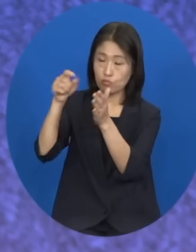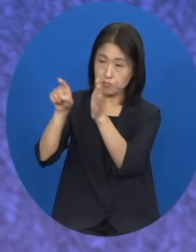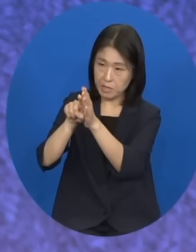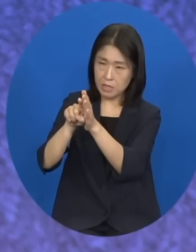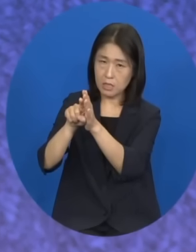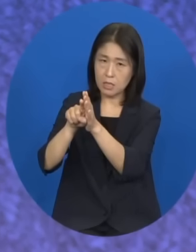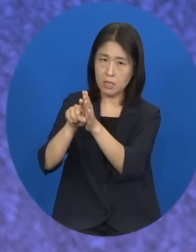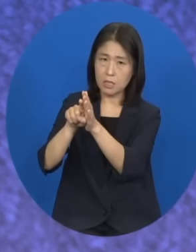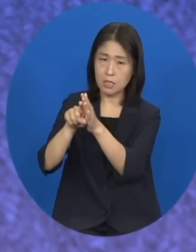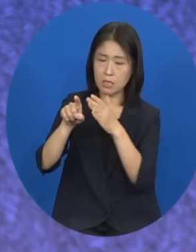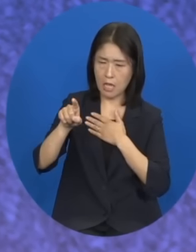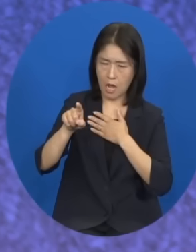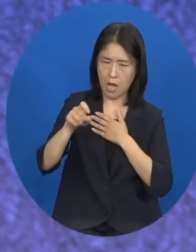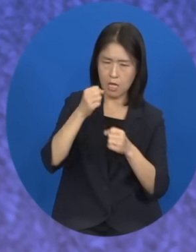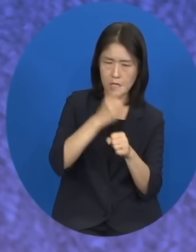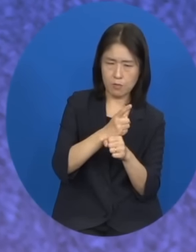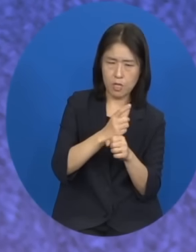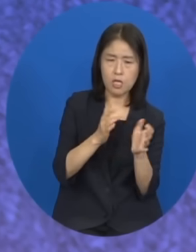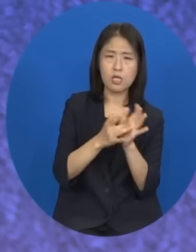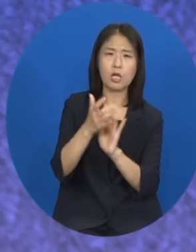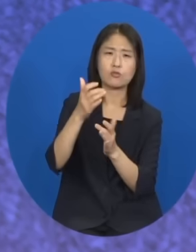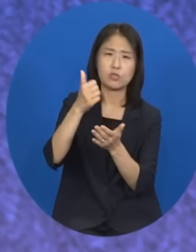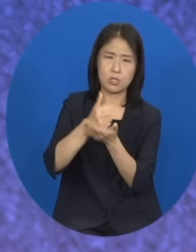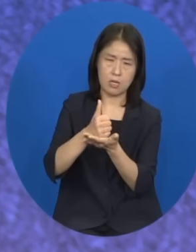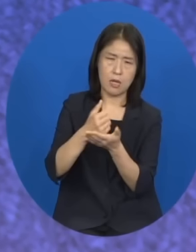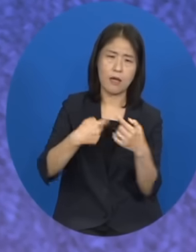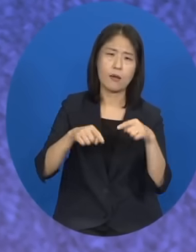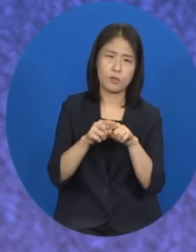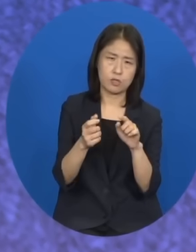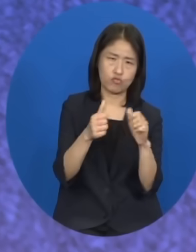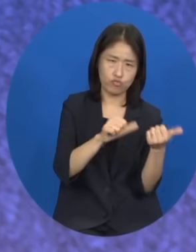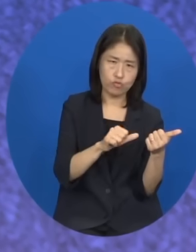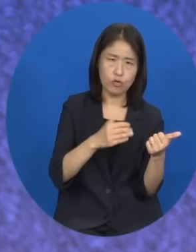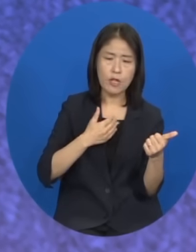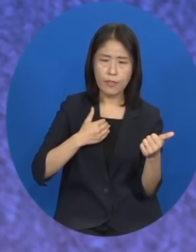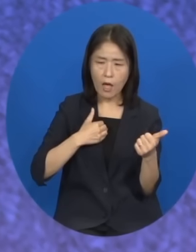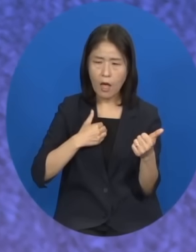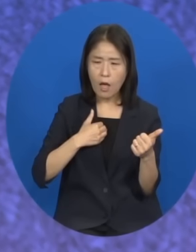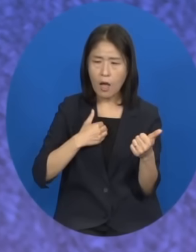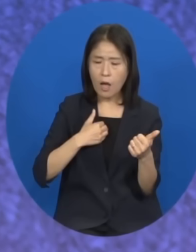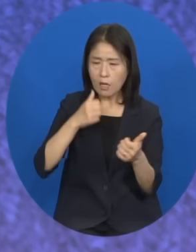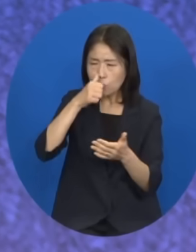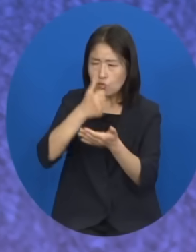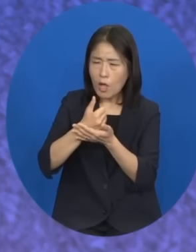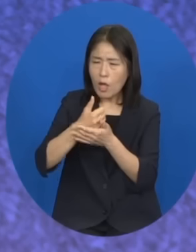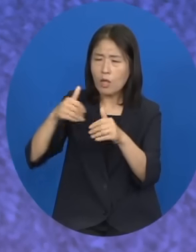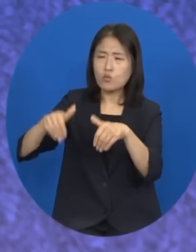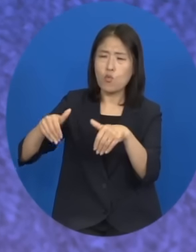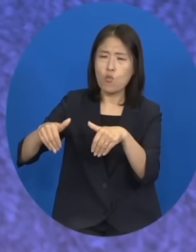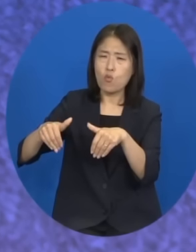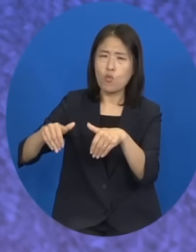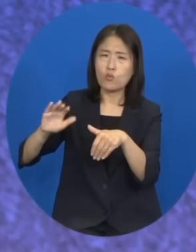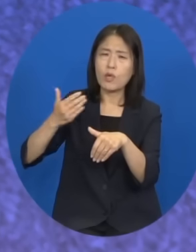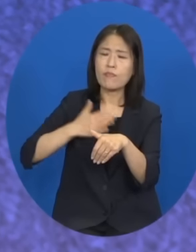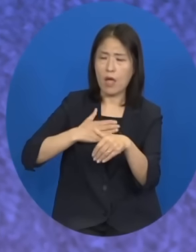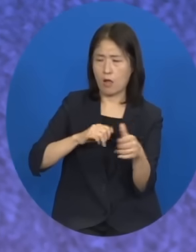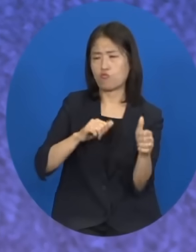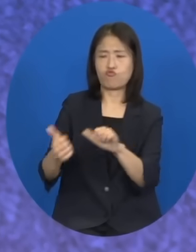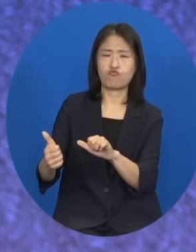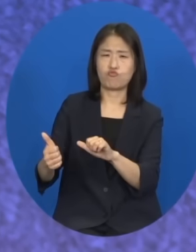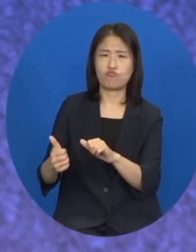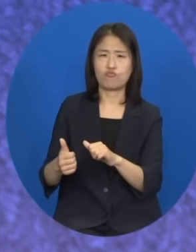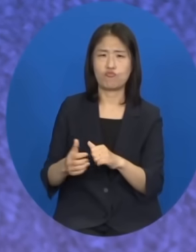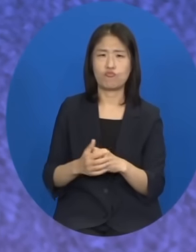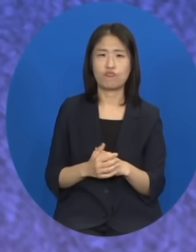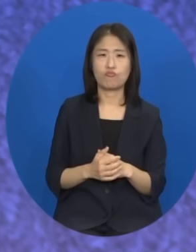예수님과 함께 죽었고 죄의 종노릇 다된 우리 옛사람은 예수님과 함께 이미 죽었고